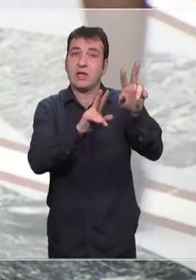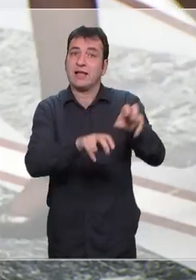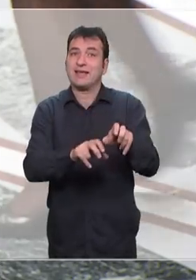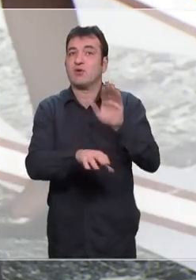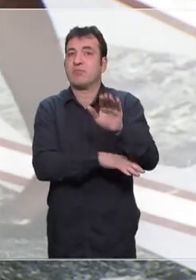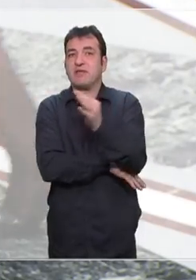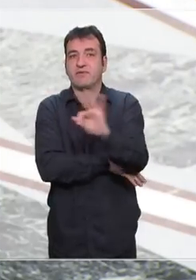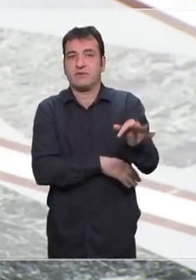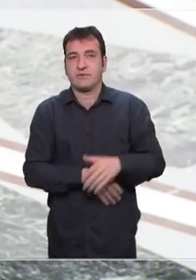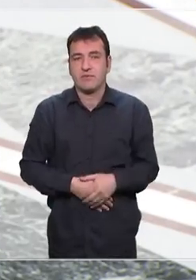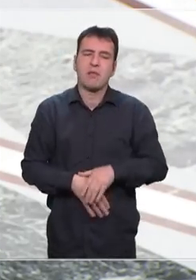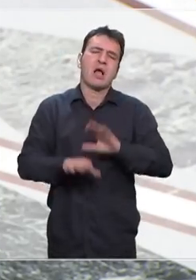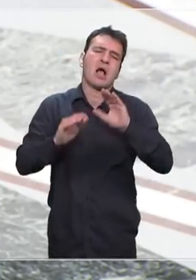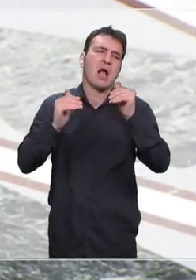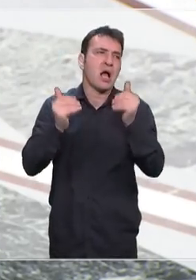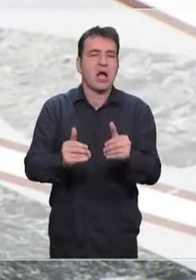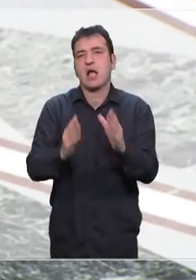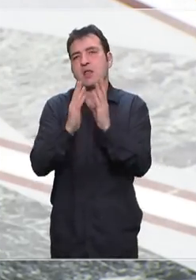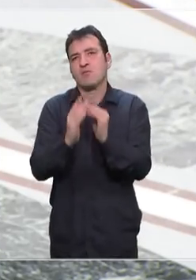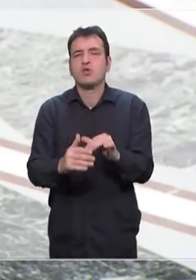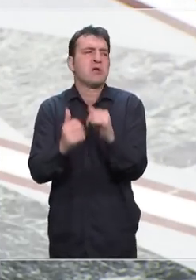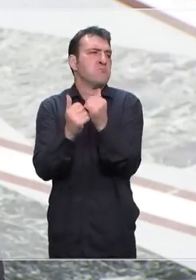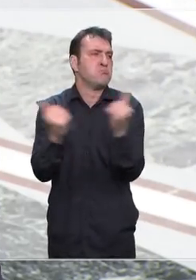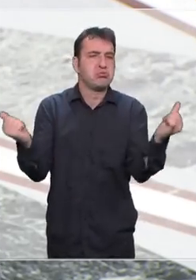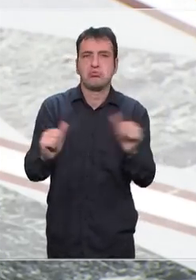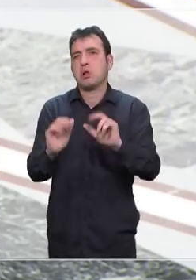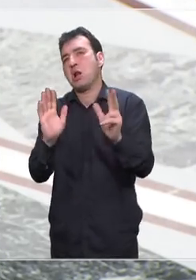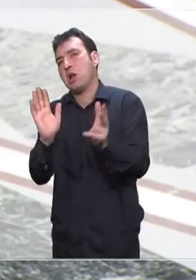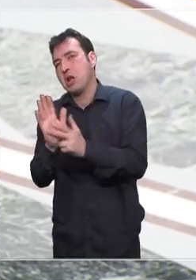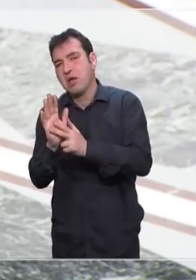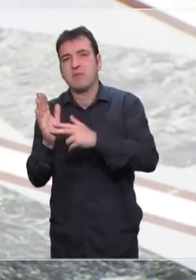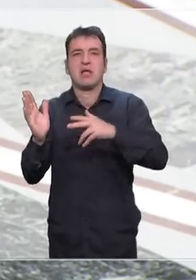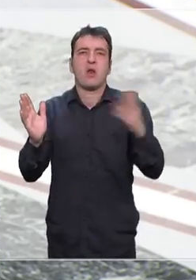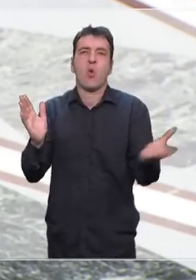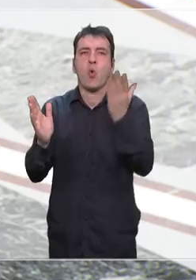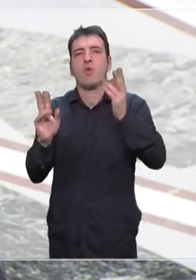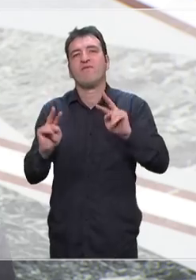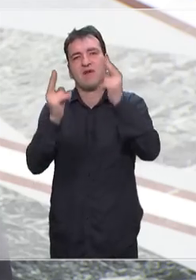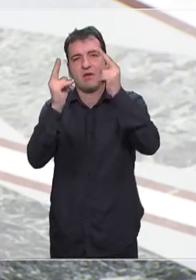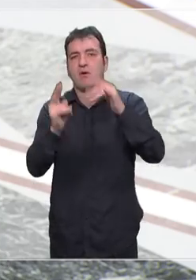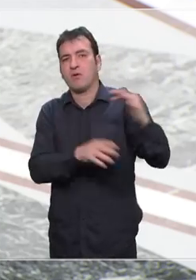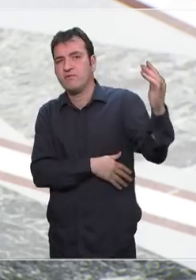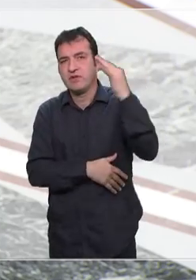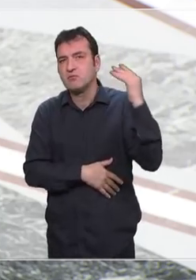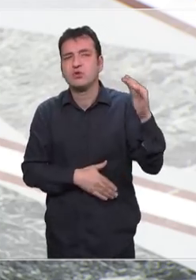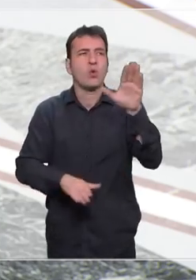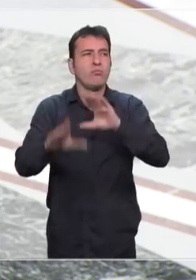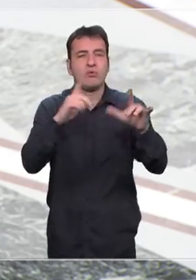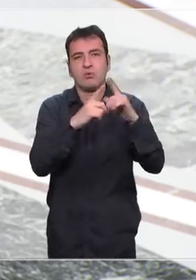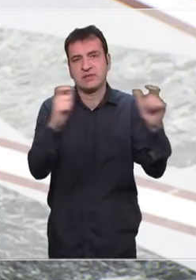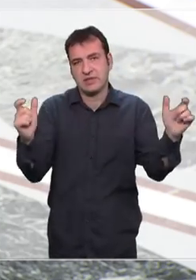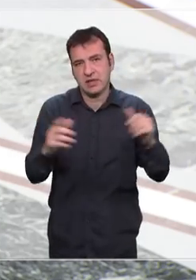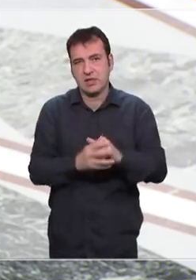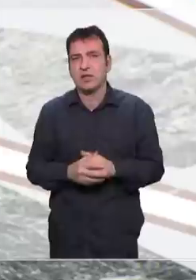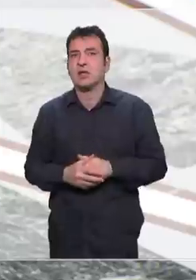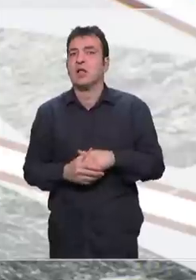dire, cessons d'opposer les modèles, les labels, la haute valeur environnementale, le bio, tout ça. Et la complétude, l'agriculture plus